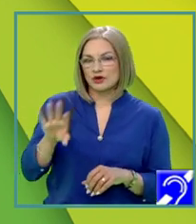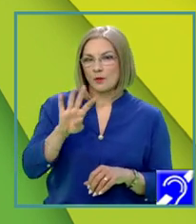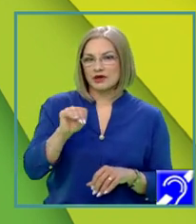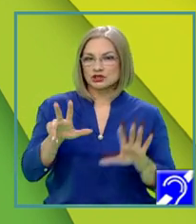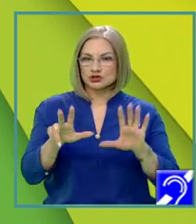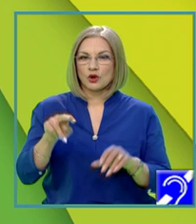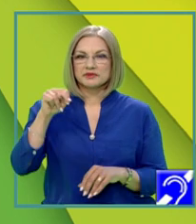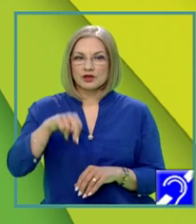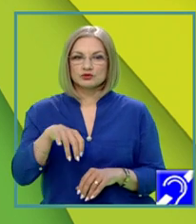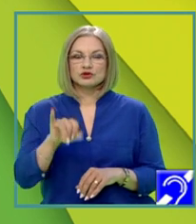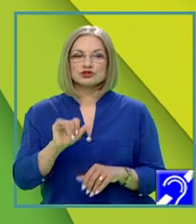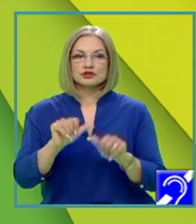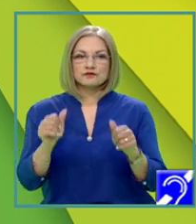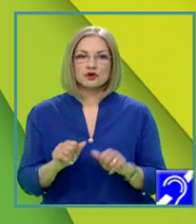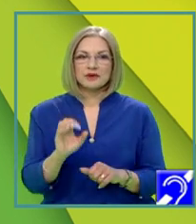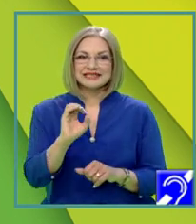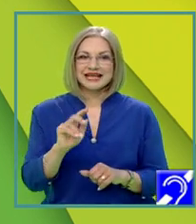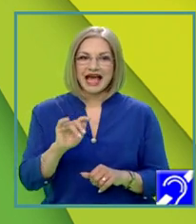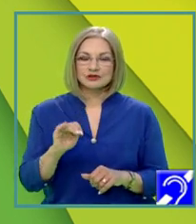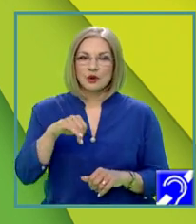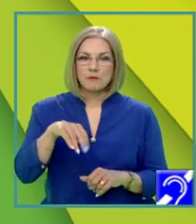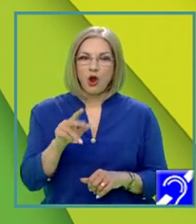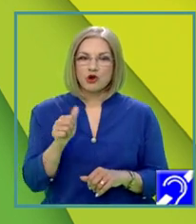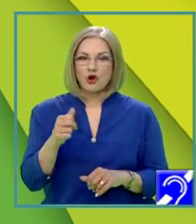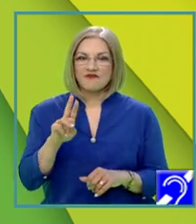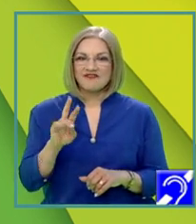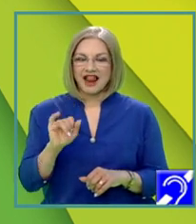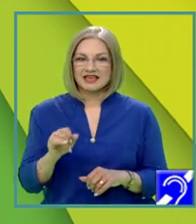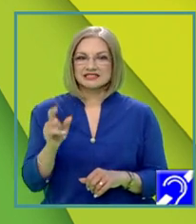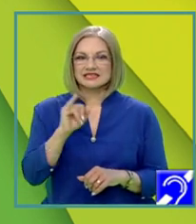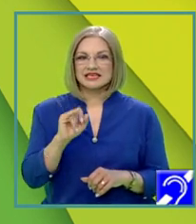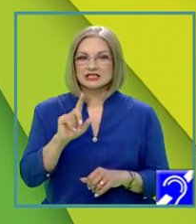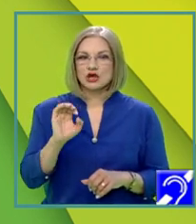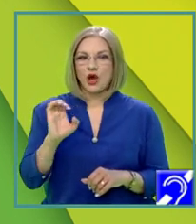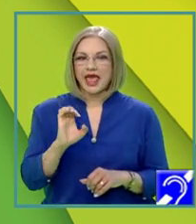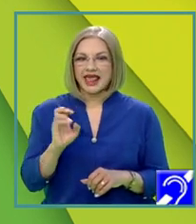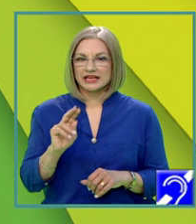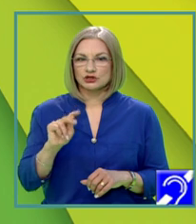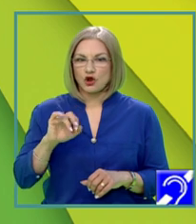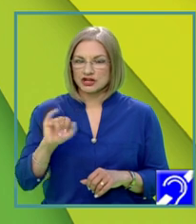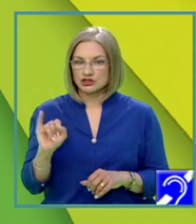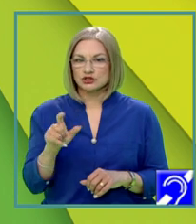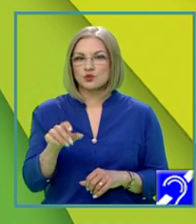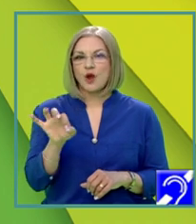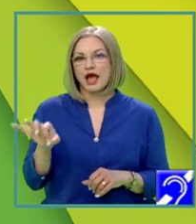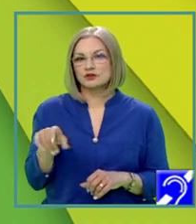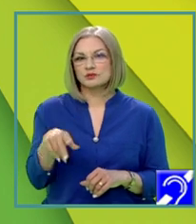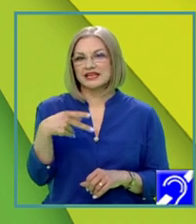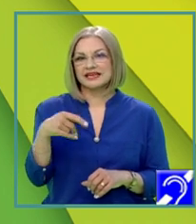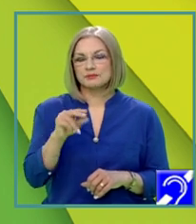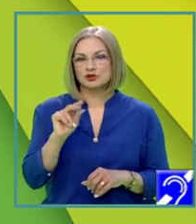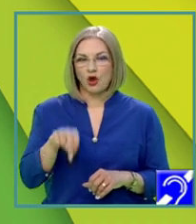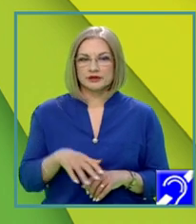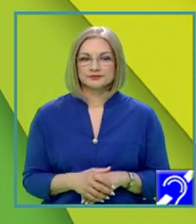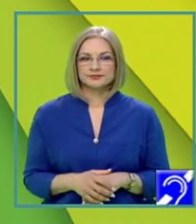neutroni și formează cati ani monovalent izu electronici cu atomul de krypton